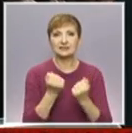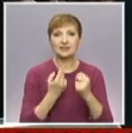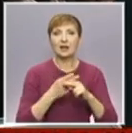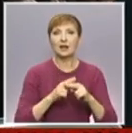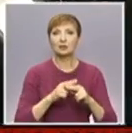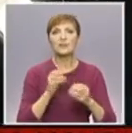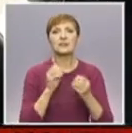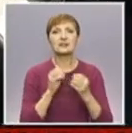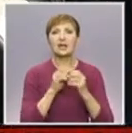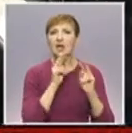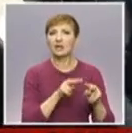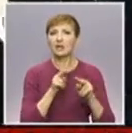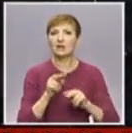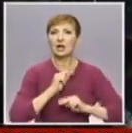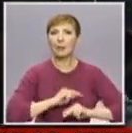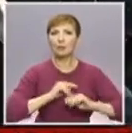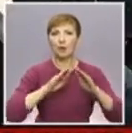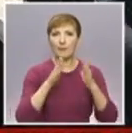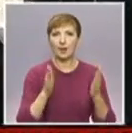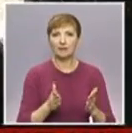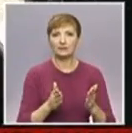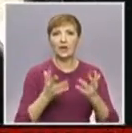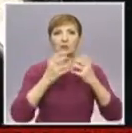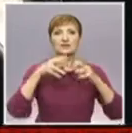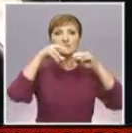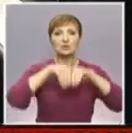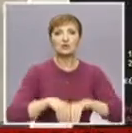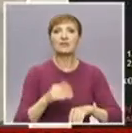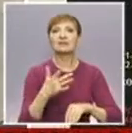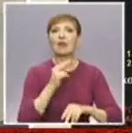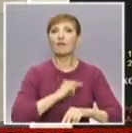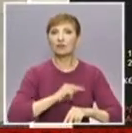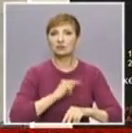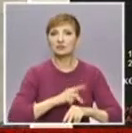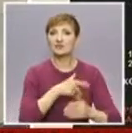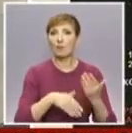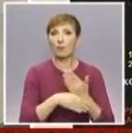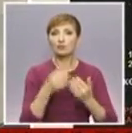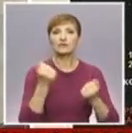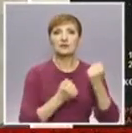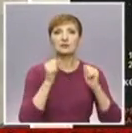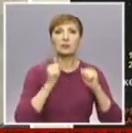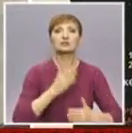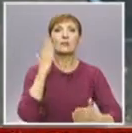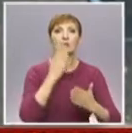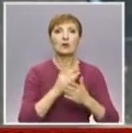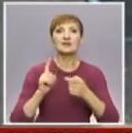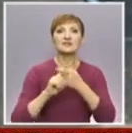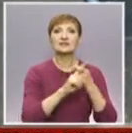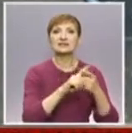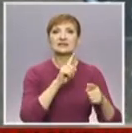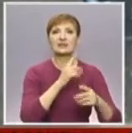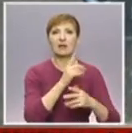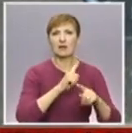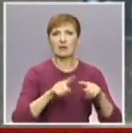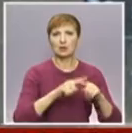позволит постоянно контролировать работу аппаратов. Устройство совмещает сразу несколько функций. С его помощью водитель может напрямую связаться с экстренными